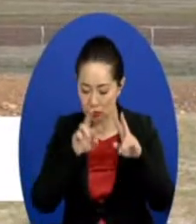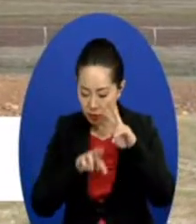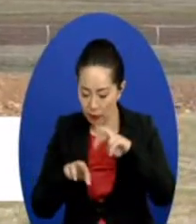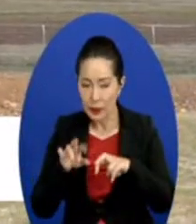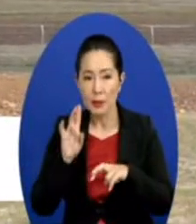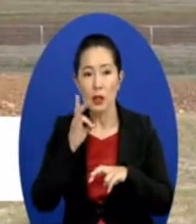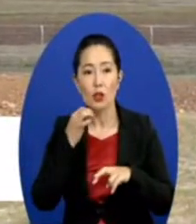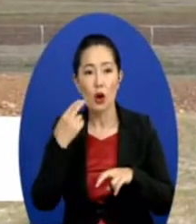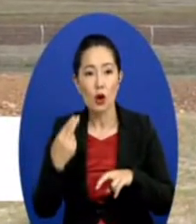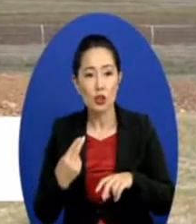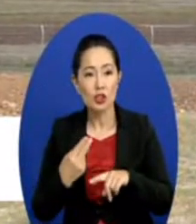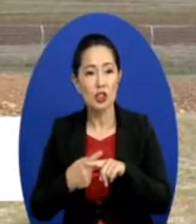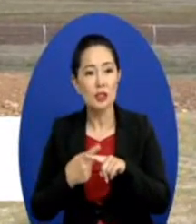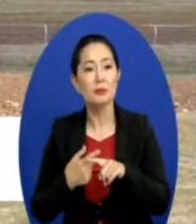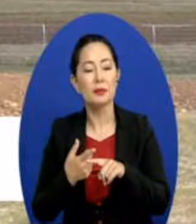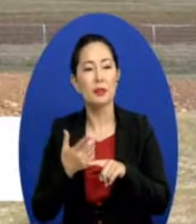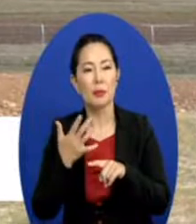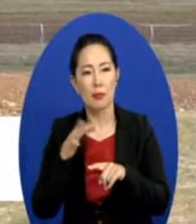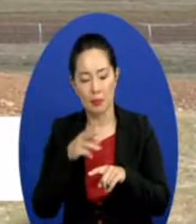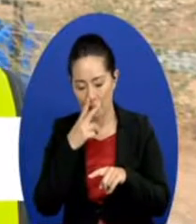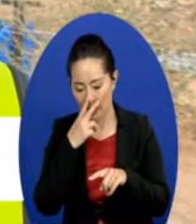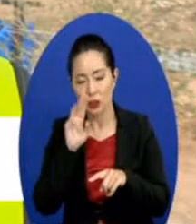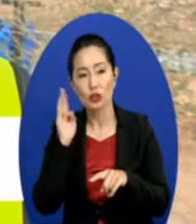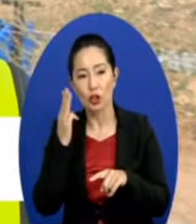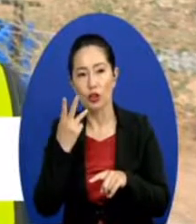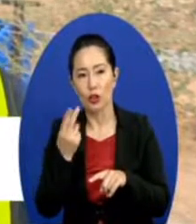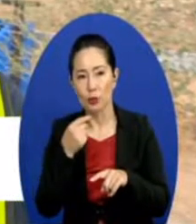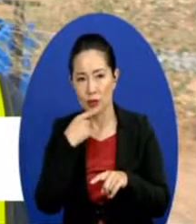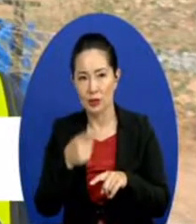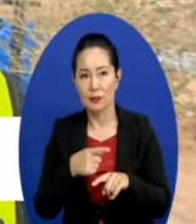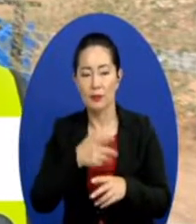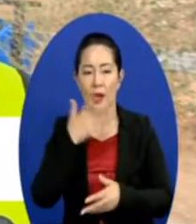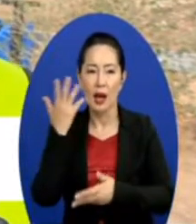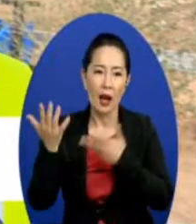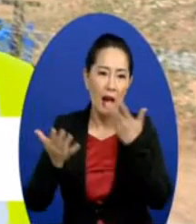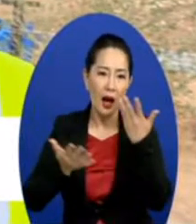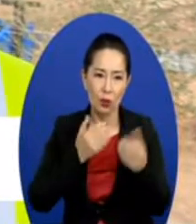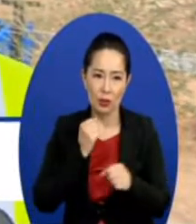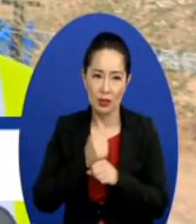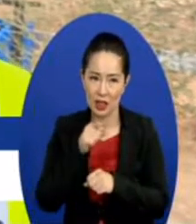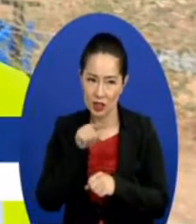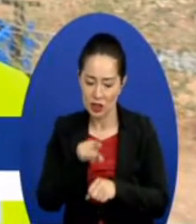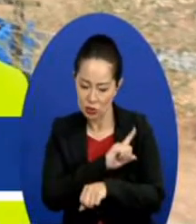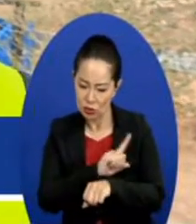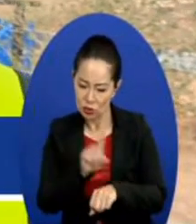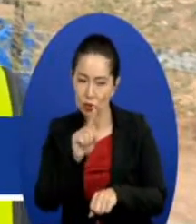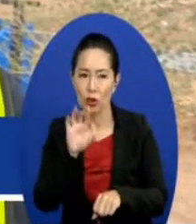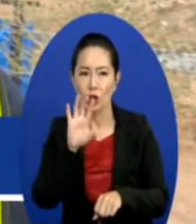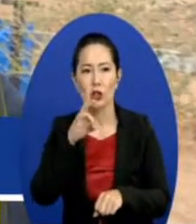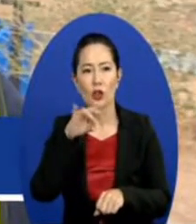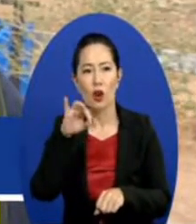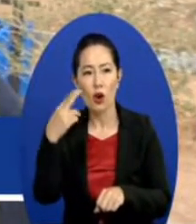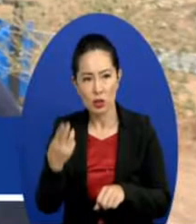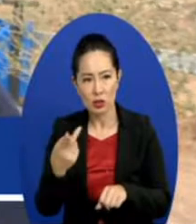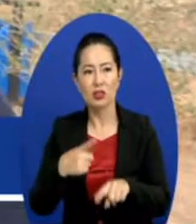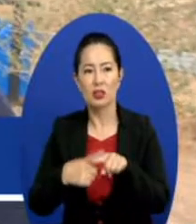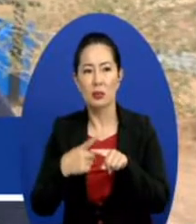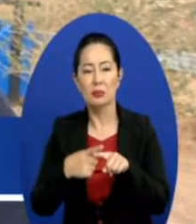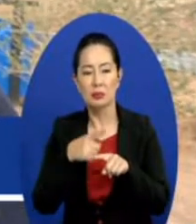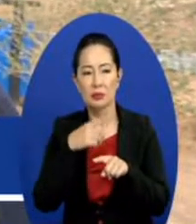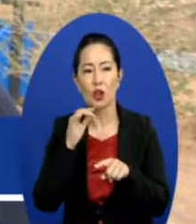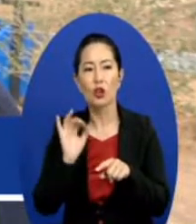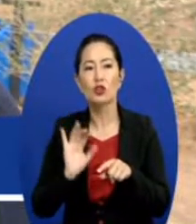байдлаар бол нөөц маань өсөх гэдэг бол тодорхой болсон байна. Айгуудын ажлын үр дүнгээр нөөц бол тодорхой хэмжээнд өсөх нь гэсэн